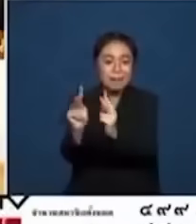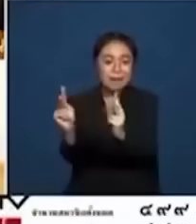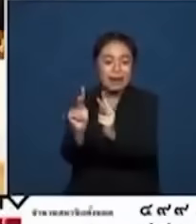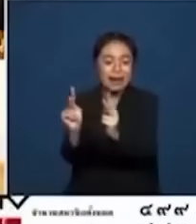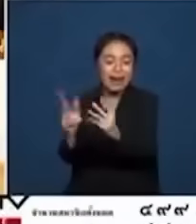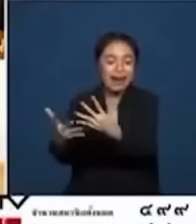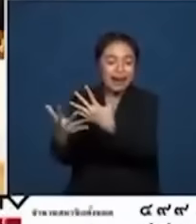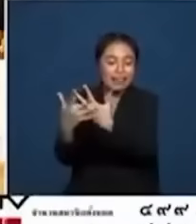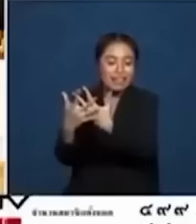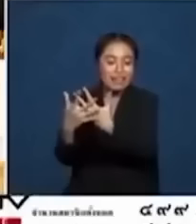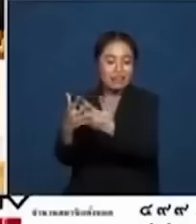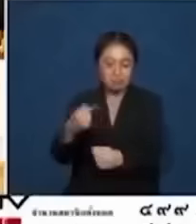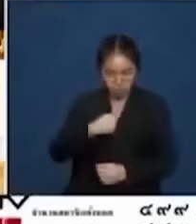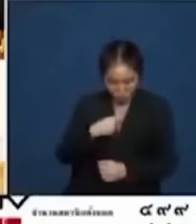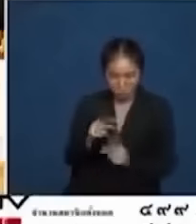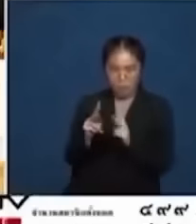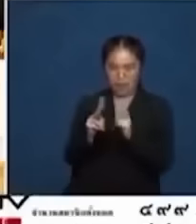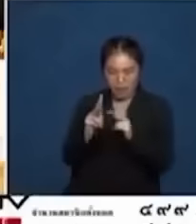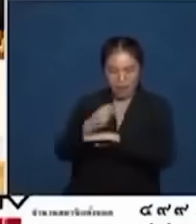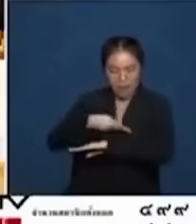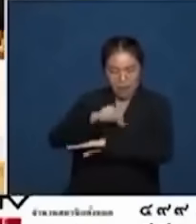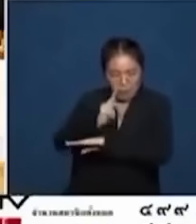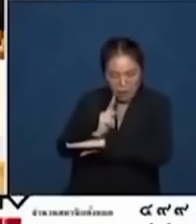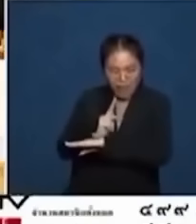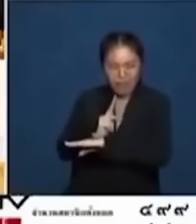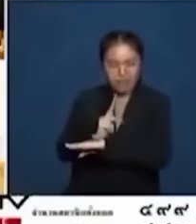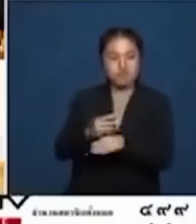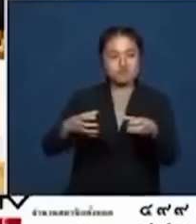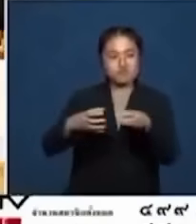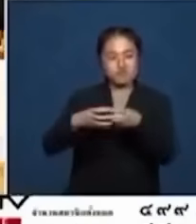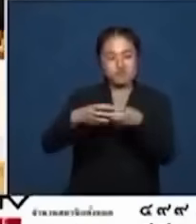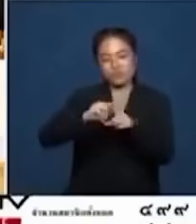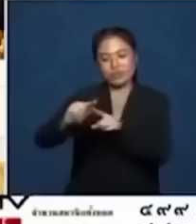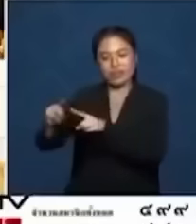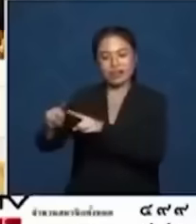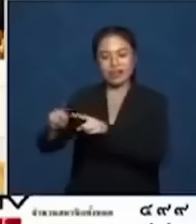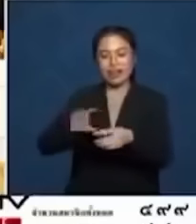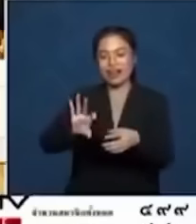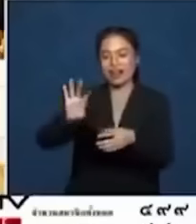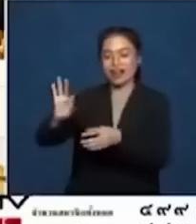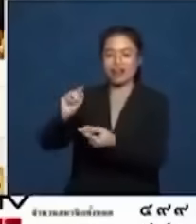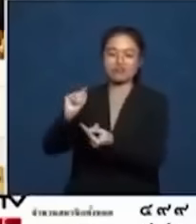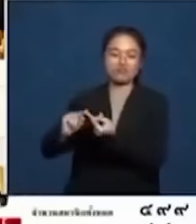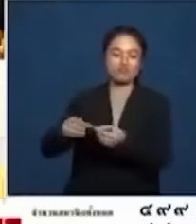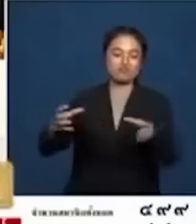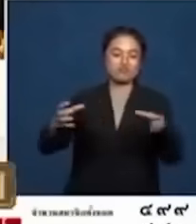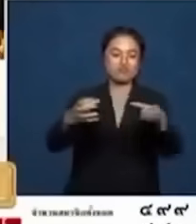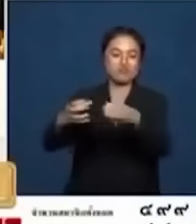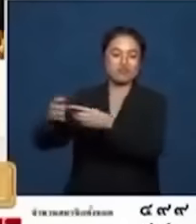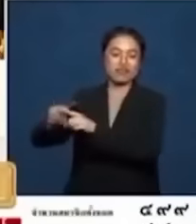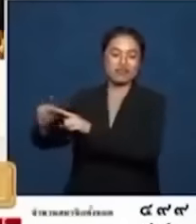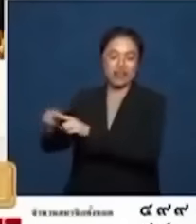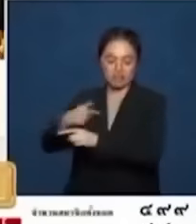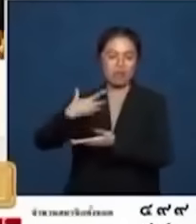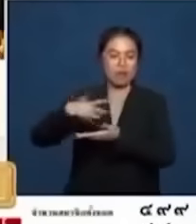ให้เหตุผลจากแพทย์ผู้รักษาแล้วก็ยื่นหลักฐานอื่นต่างๆนานาขณะนี้อยู่ในกระบวนการที่จะส่งมาที่รั